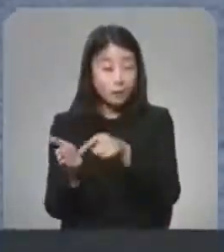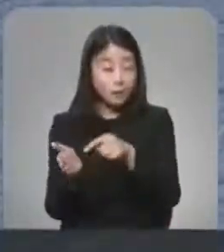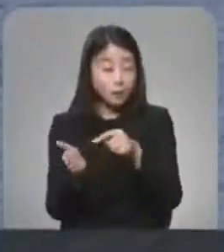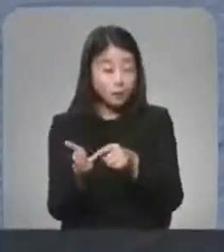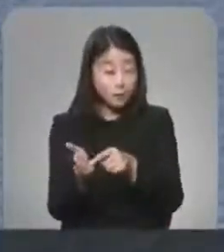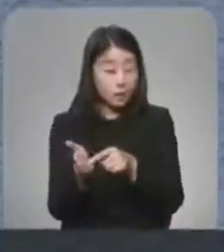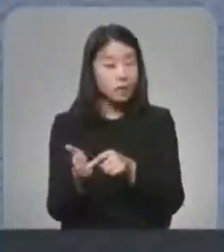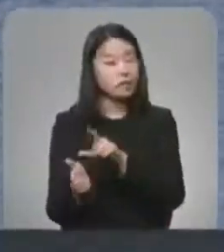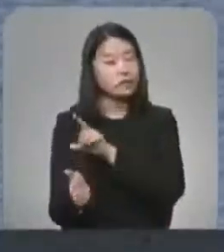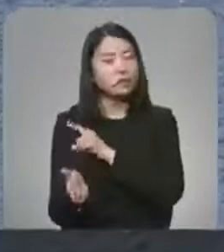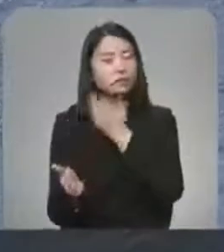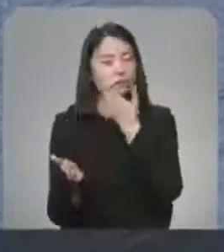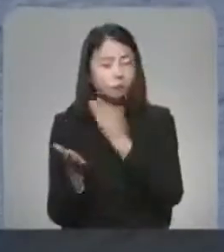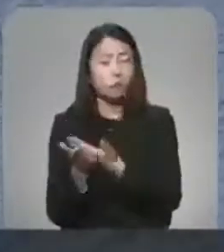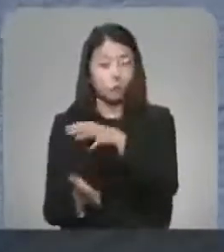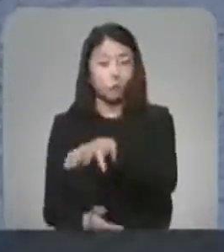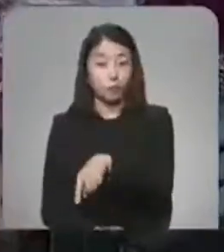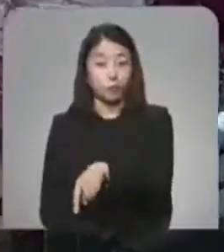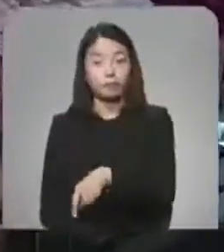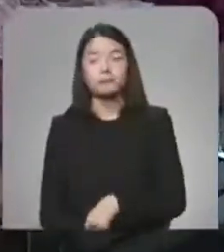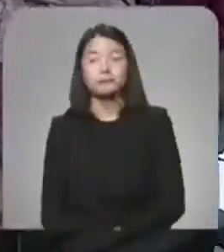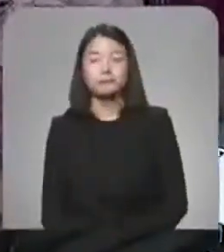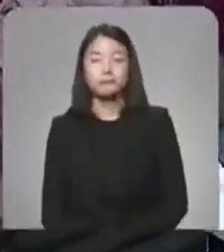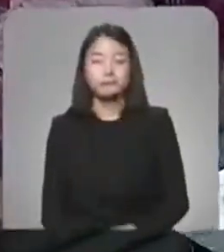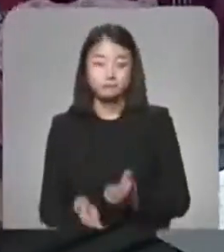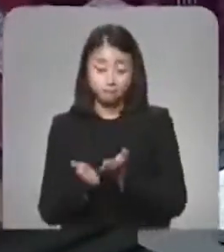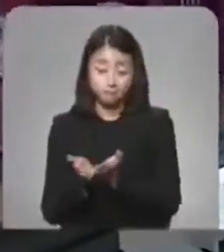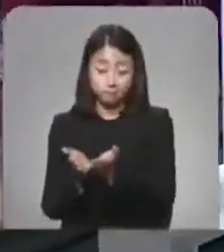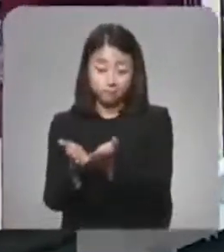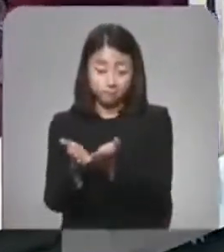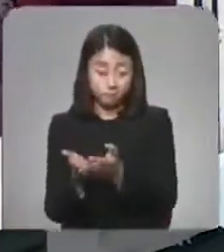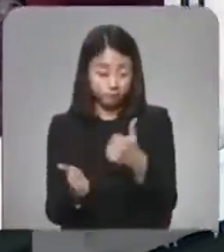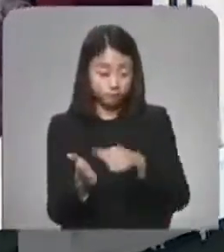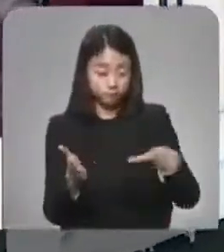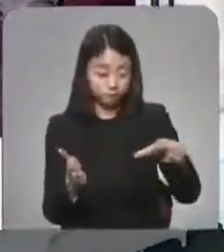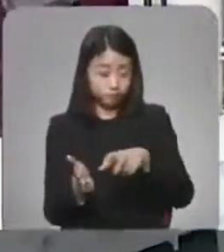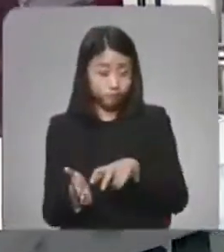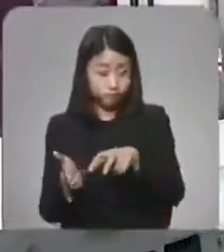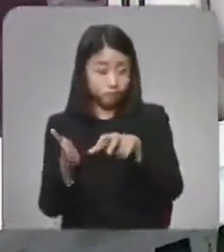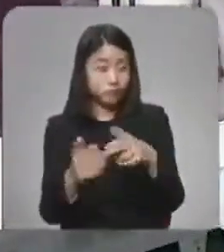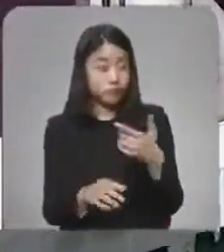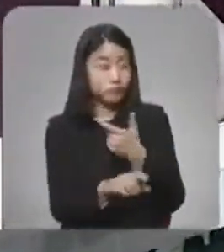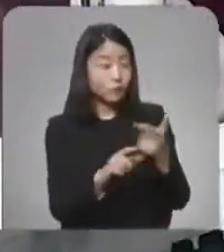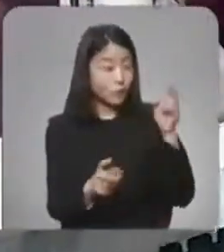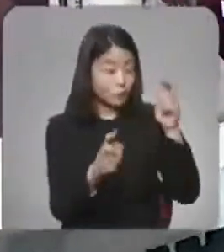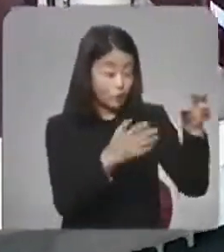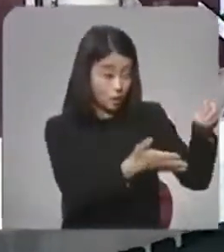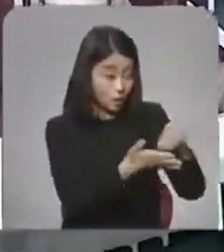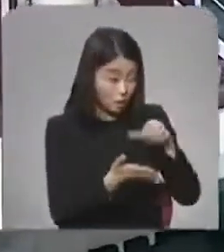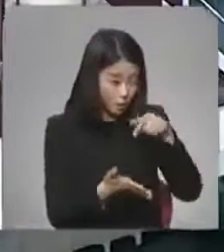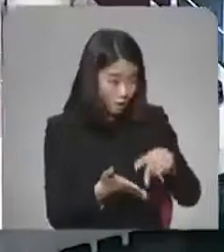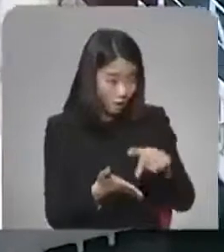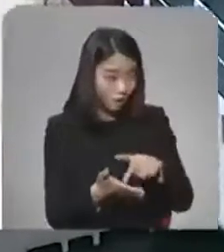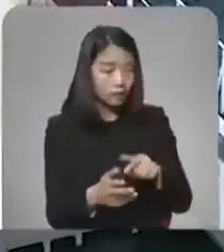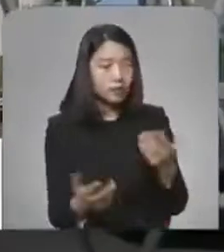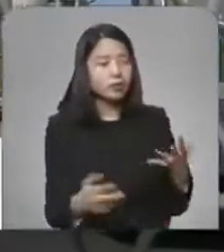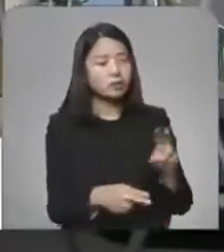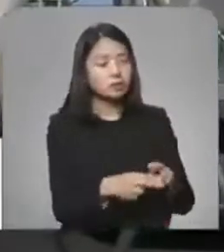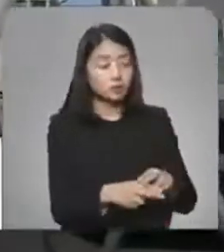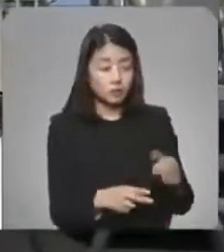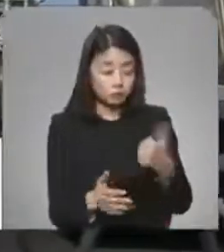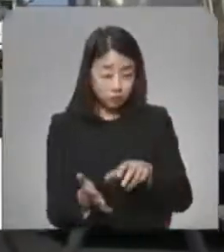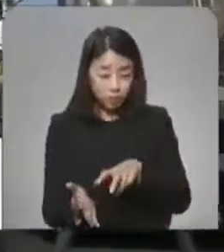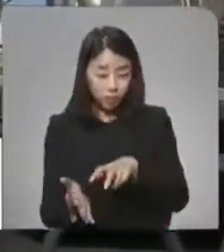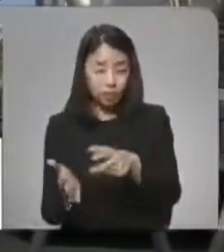제조업과 물류산업이 집중된 형태입니다. 항만이 활성화돼야 기업이 유치되고 일자리가 늘어나는데 화물 물동량은